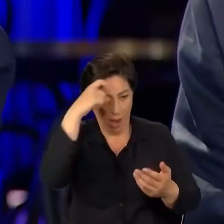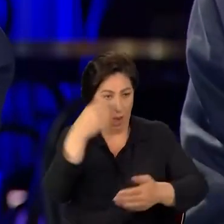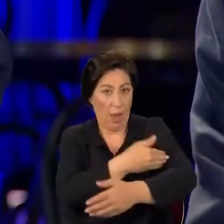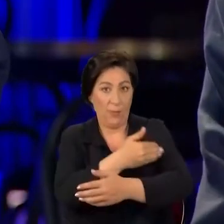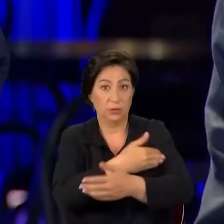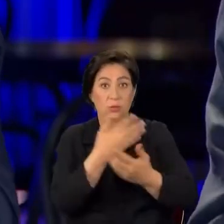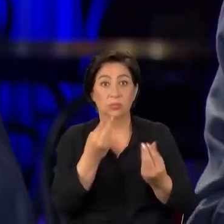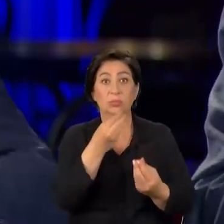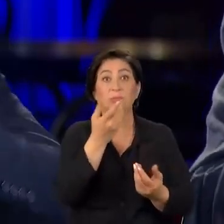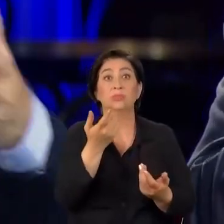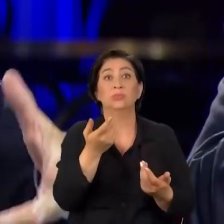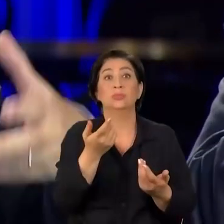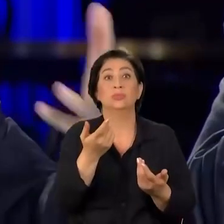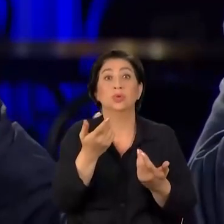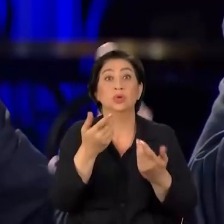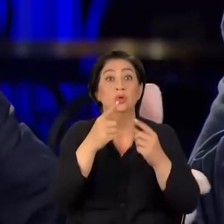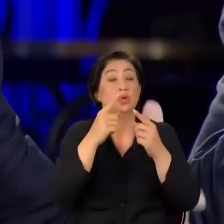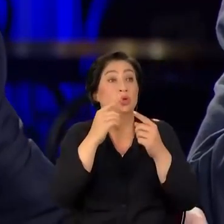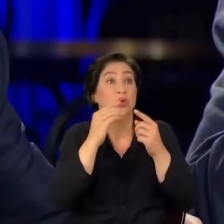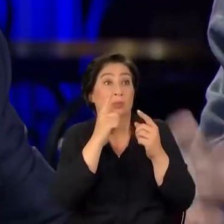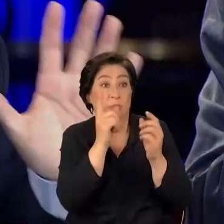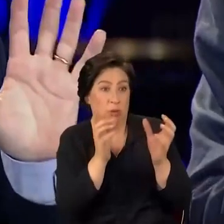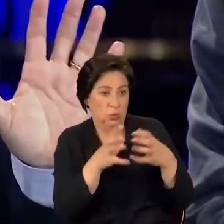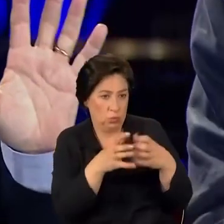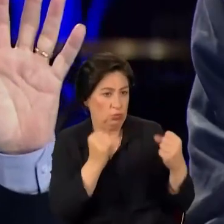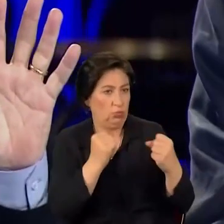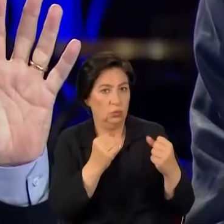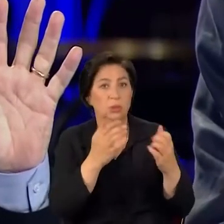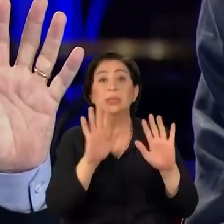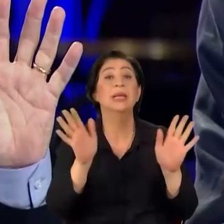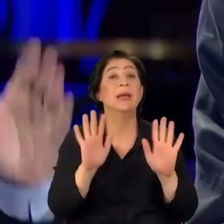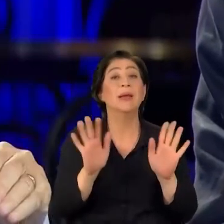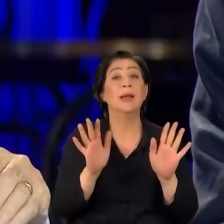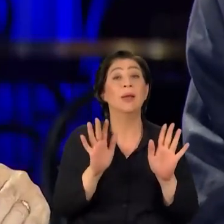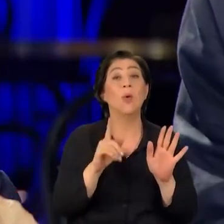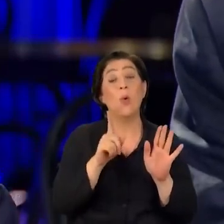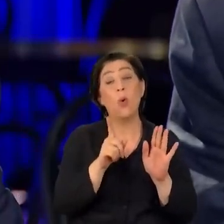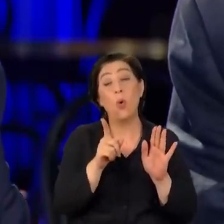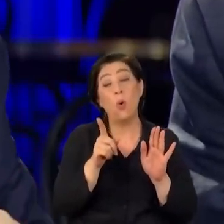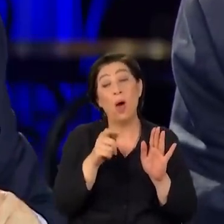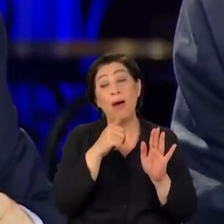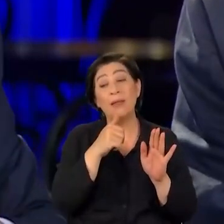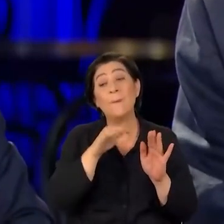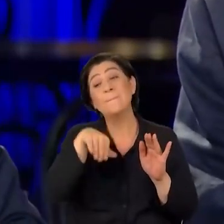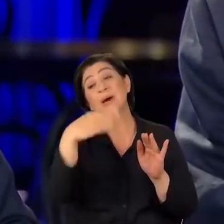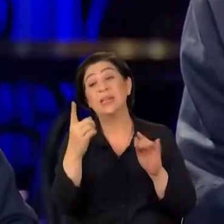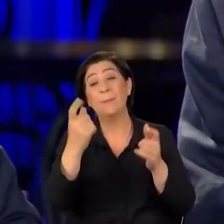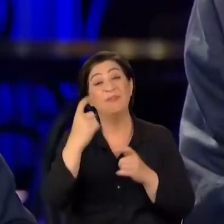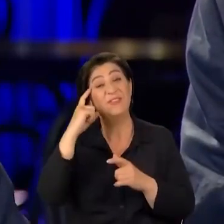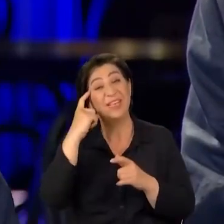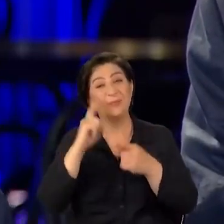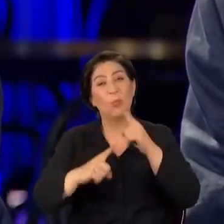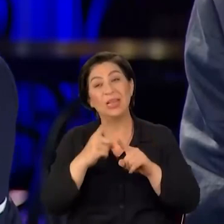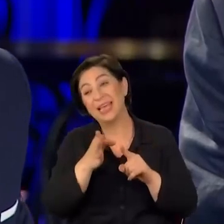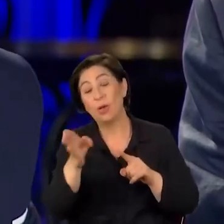yani nasıl söyleyeyim ya, daha bir toplumcu bir partinin yanında değil mi? Hayır öyle yok. O gidiyor mesela başka bir yere.